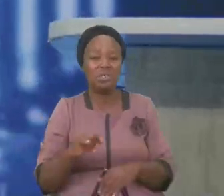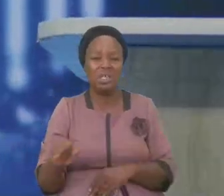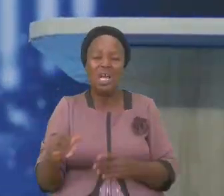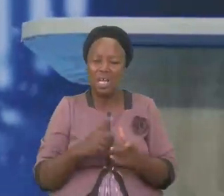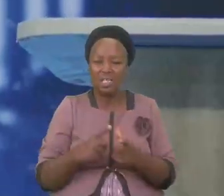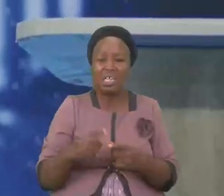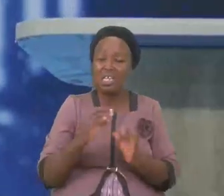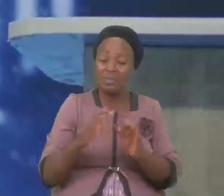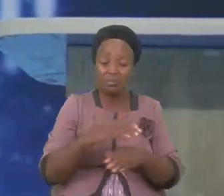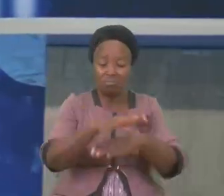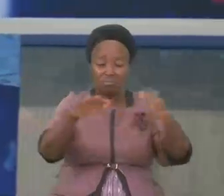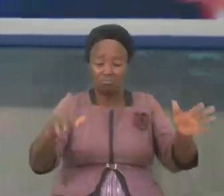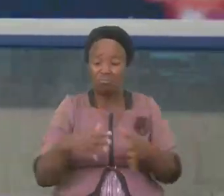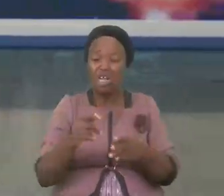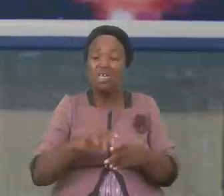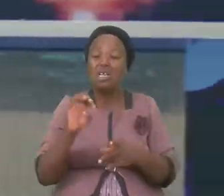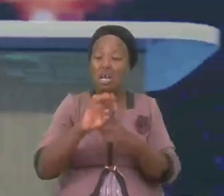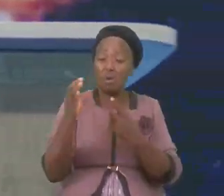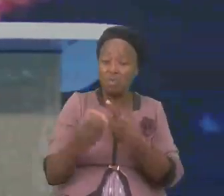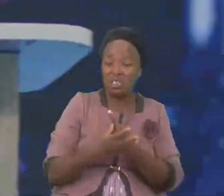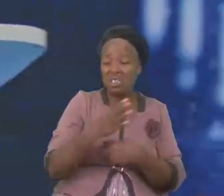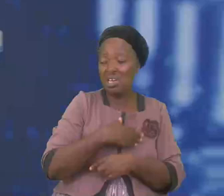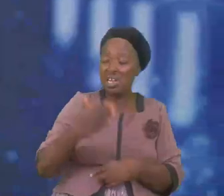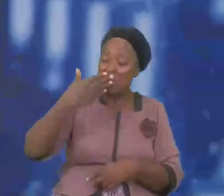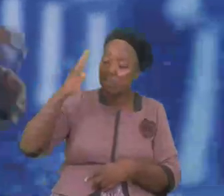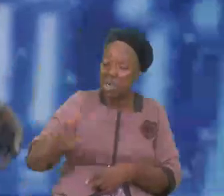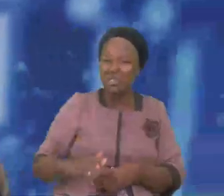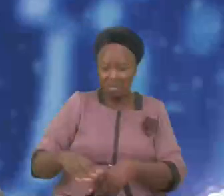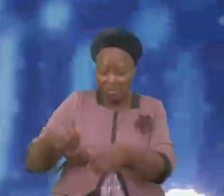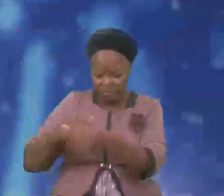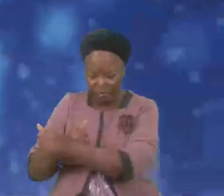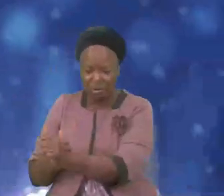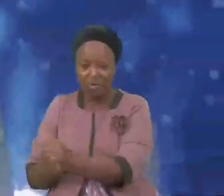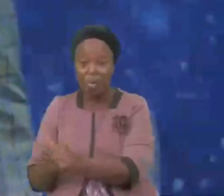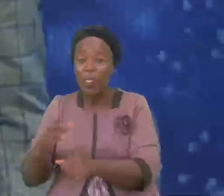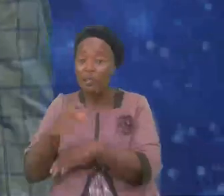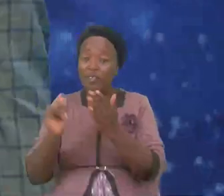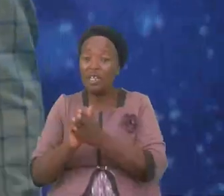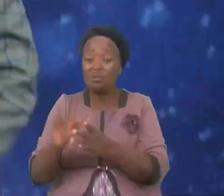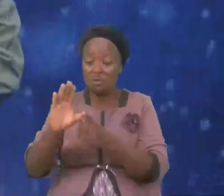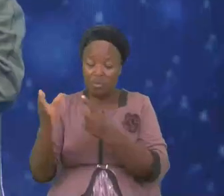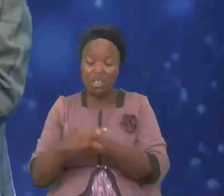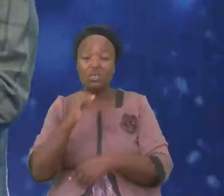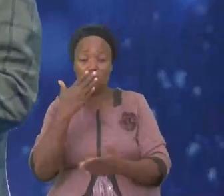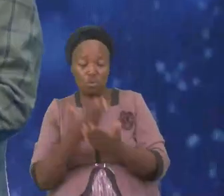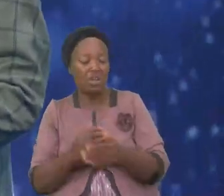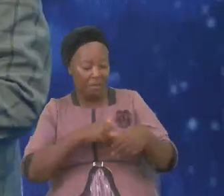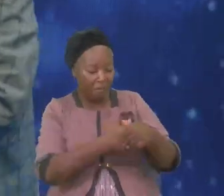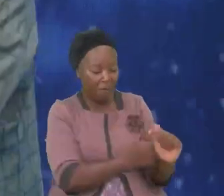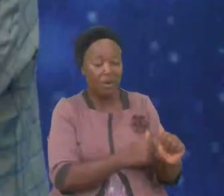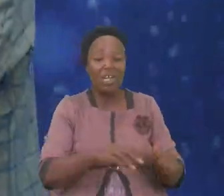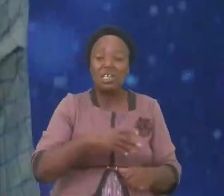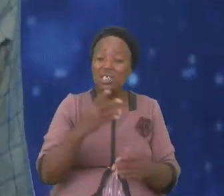et ils sont violents. Si l'âme de la communauté est idolâtre, ils prennent cela et ils sont